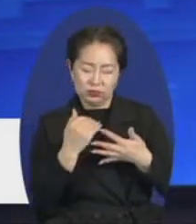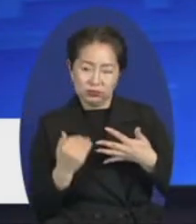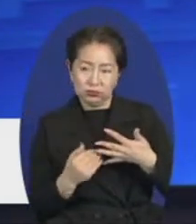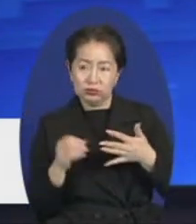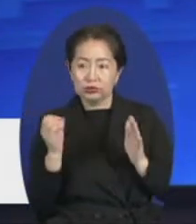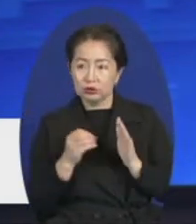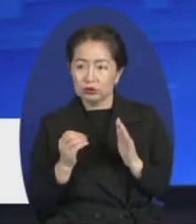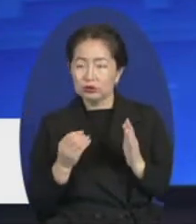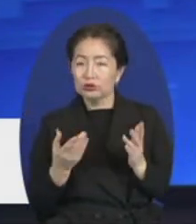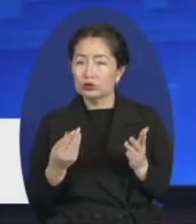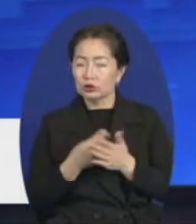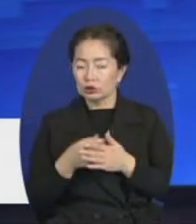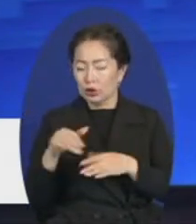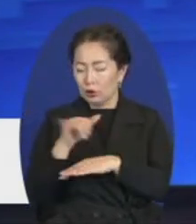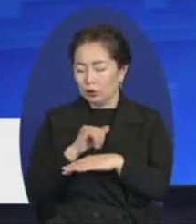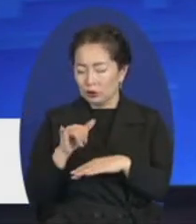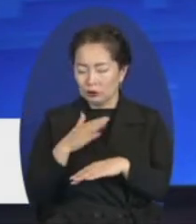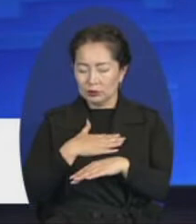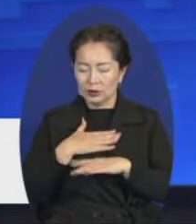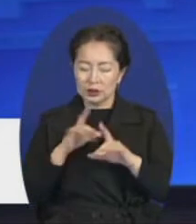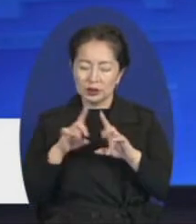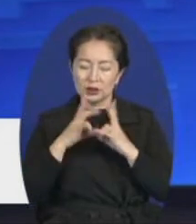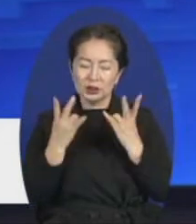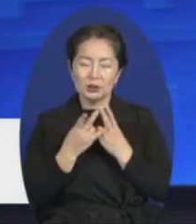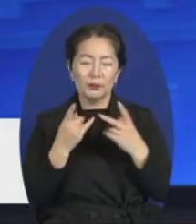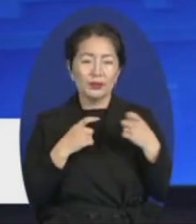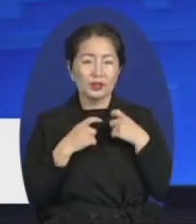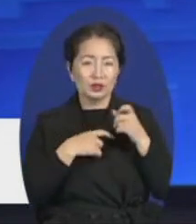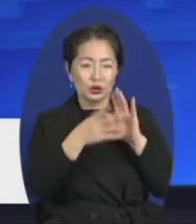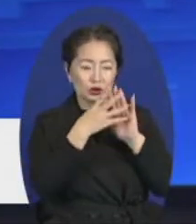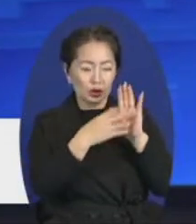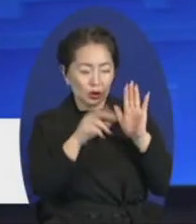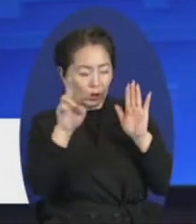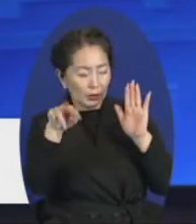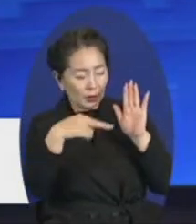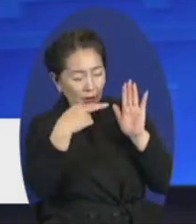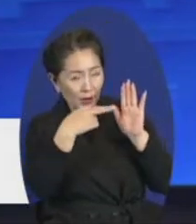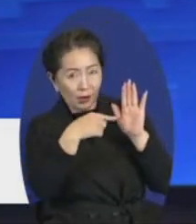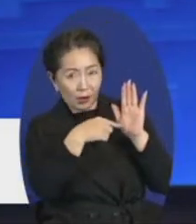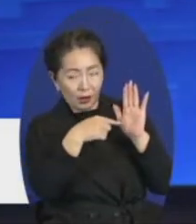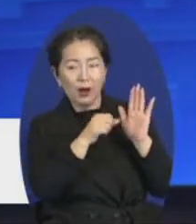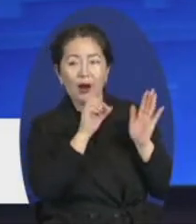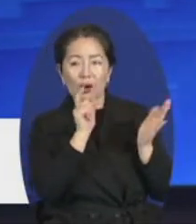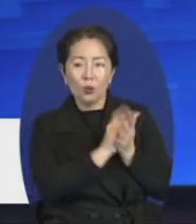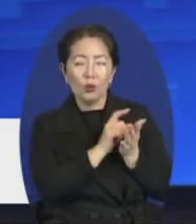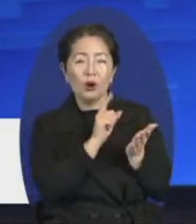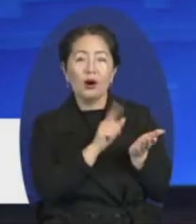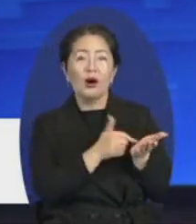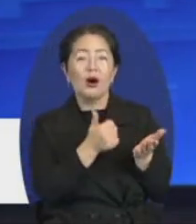хэлж байгаа нь. За өөрөөр хэлбэл улсын нийгэм эдийн засагт үзүүлэх нөлөөг харгалзаж ач холбогдолтой төслүүдийн